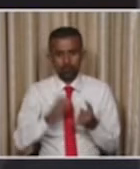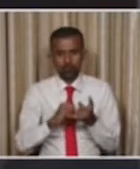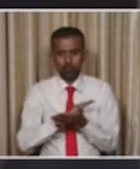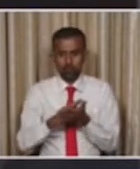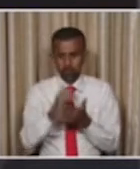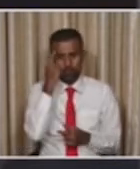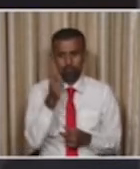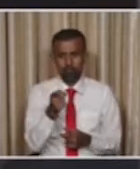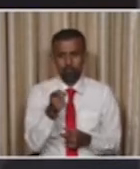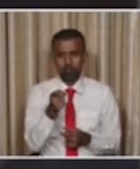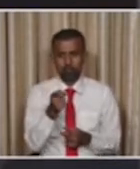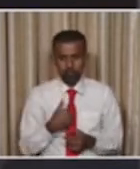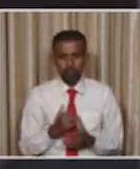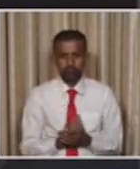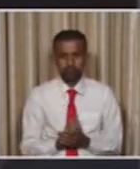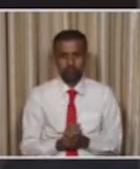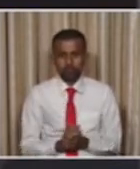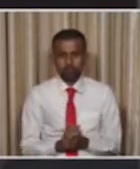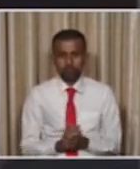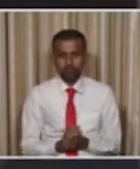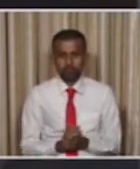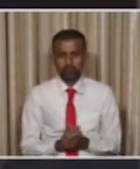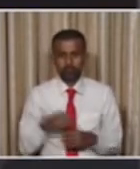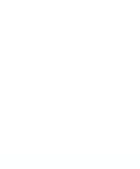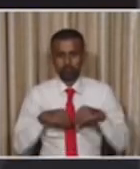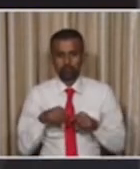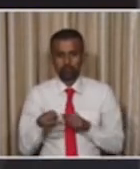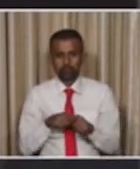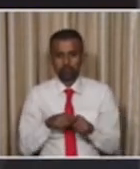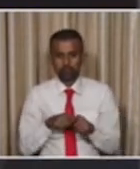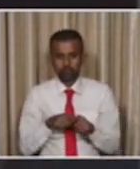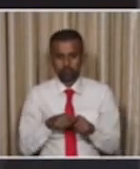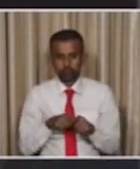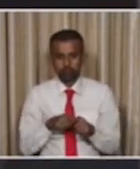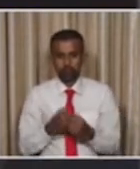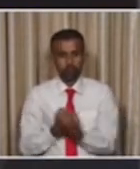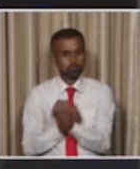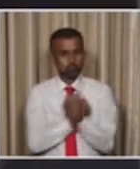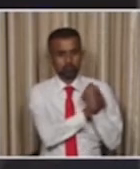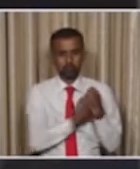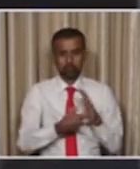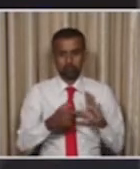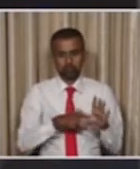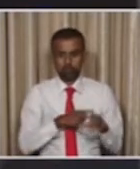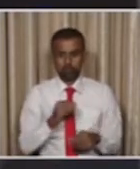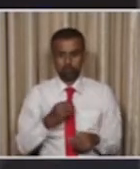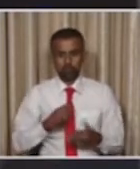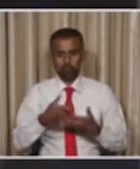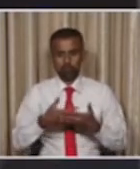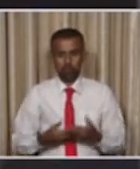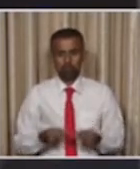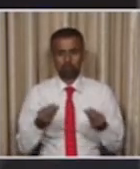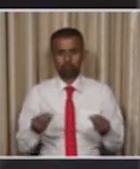සේමසිංහ මහත්මයාත් දන්නවා. එතකොට මාව මේ විදිහට දේශපාලනිකව මෙවැනි හිරේ දාන්න හදනවා නම් මාව මම වාර්තාවක් ඉදිරිපත්